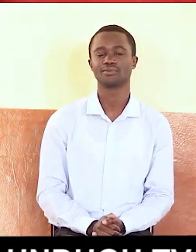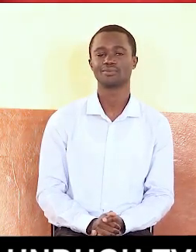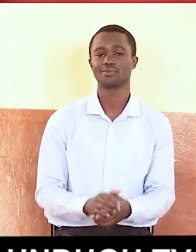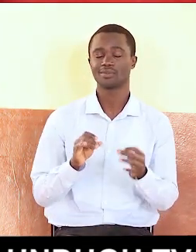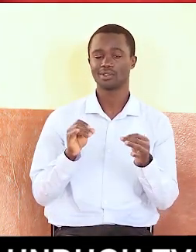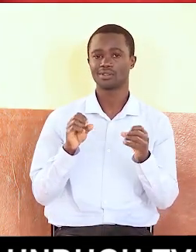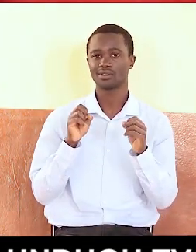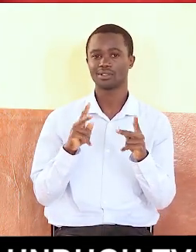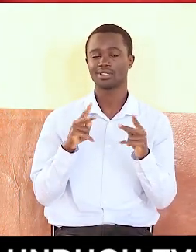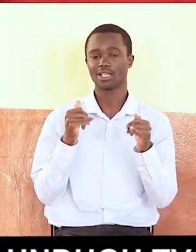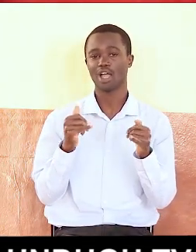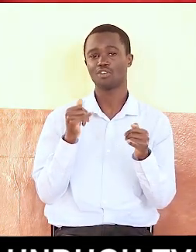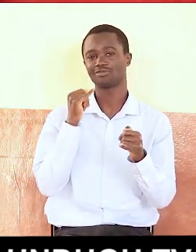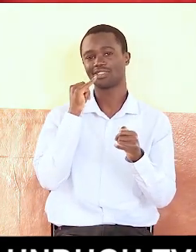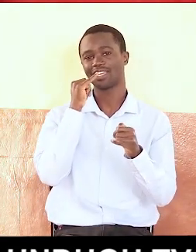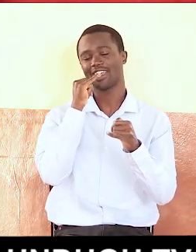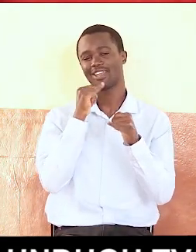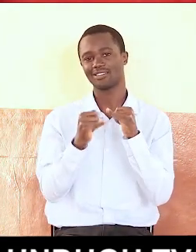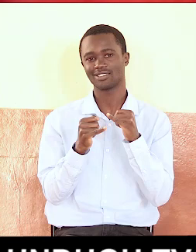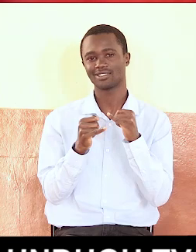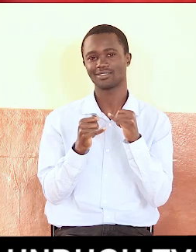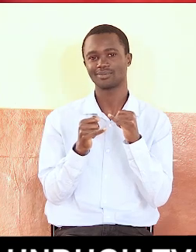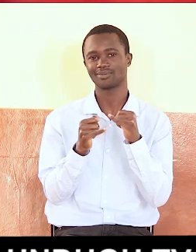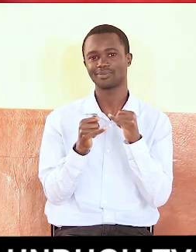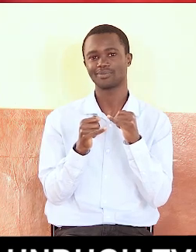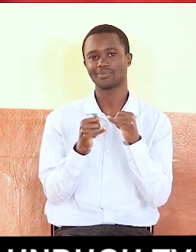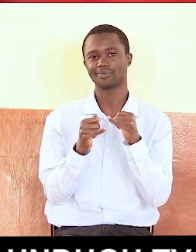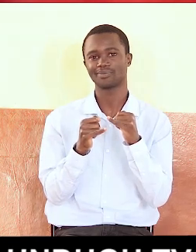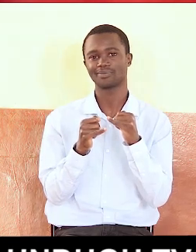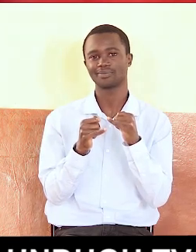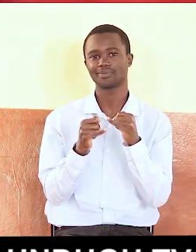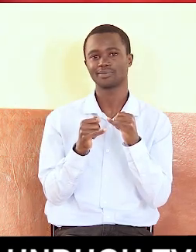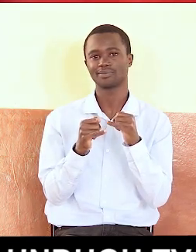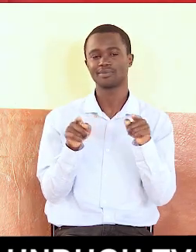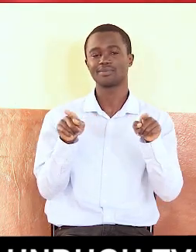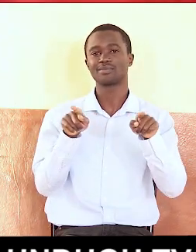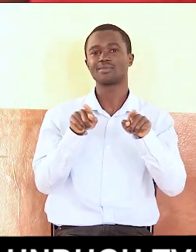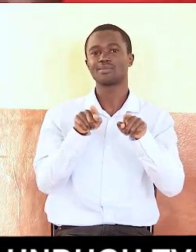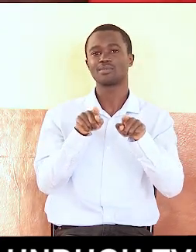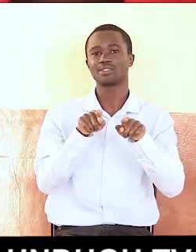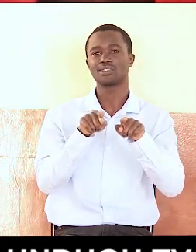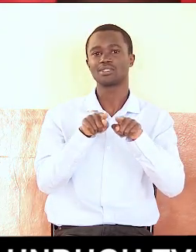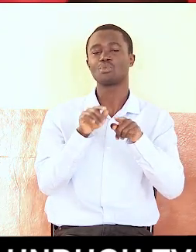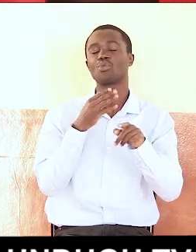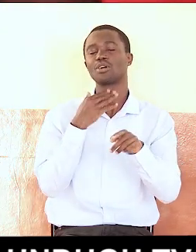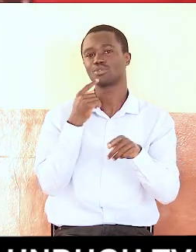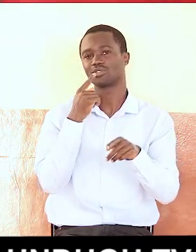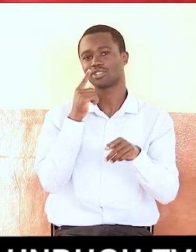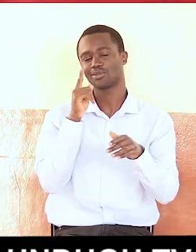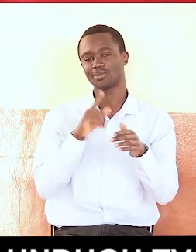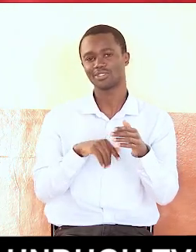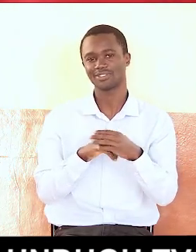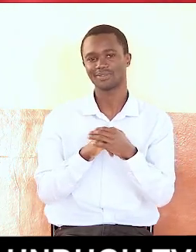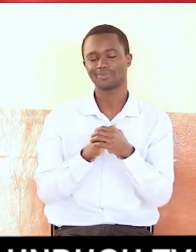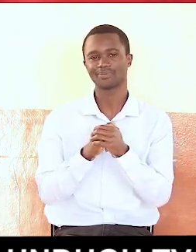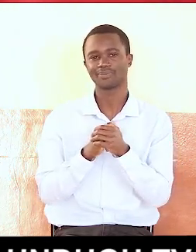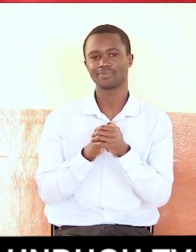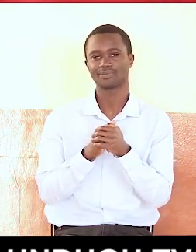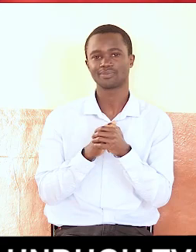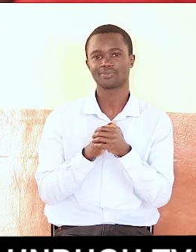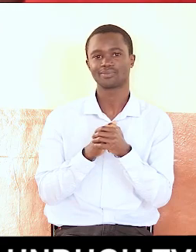tumefika mwisho na ningetaka kusema ya kwamba